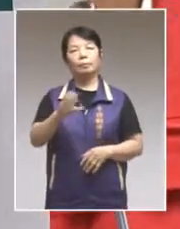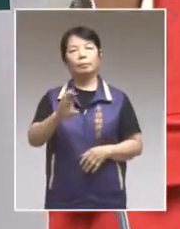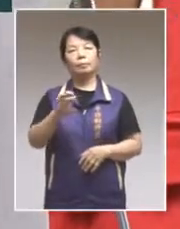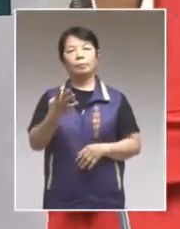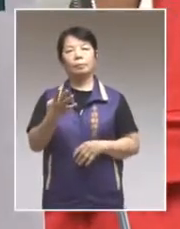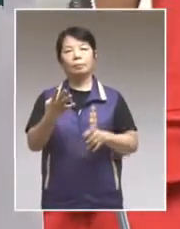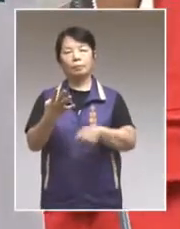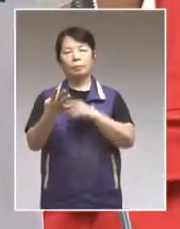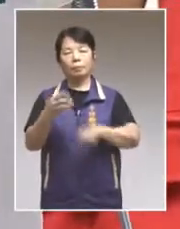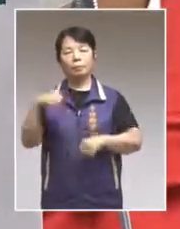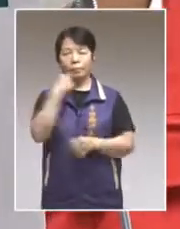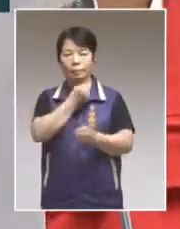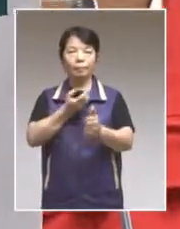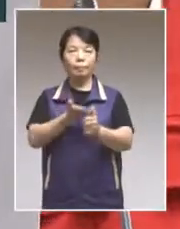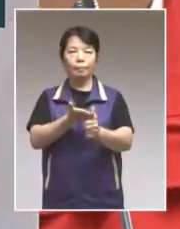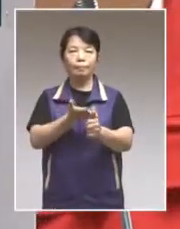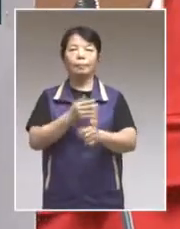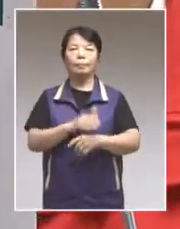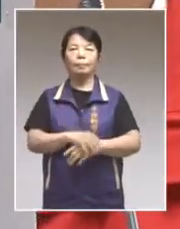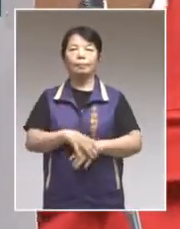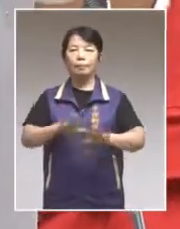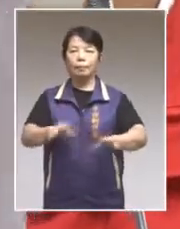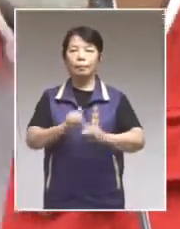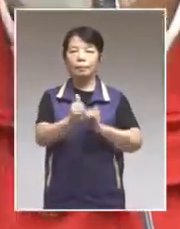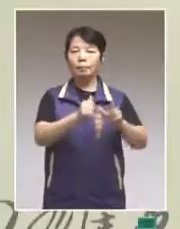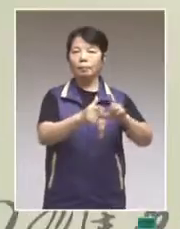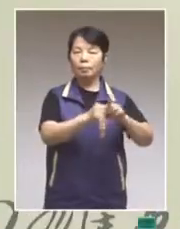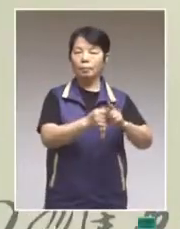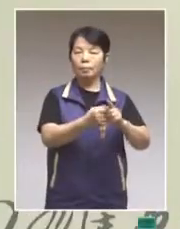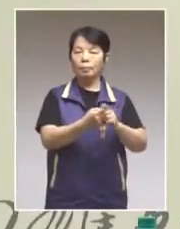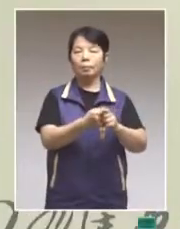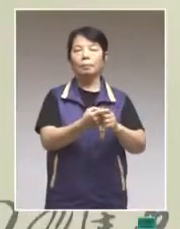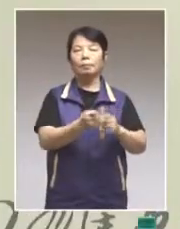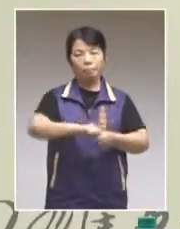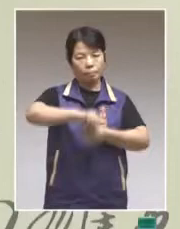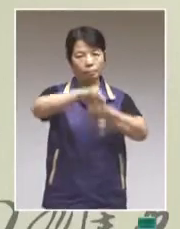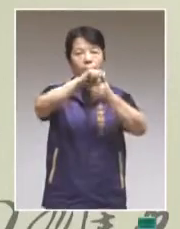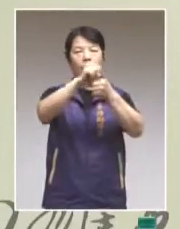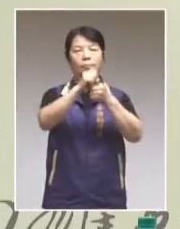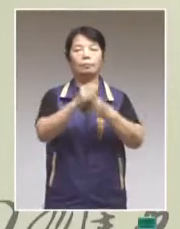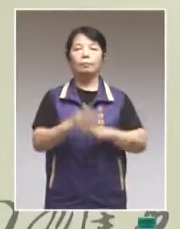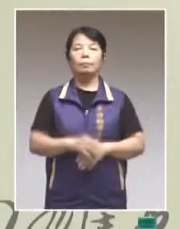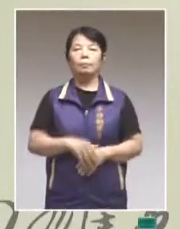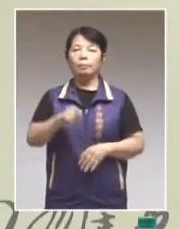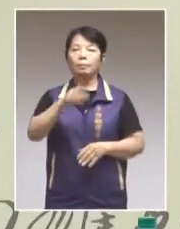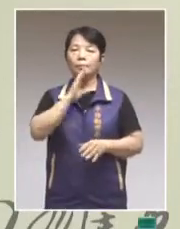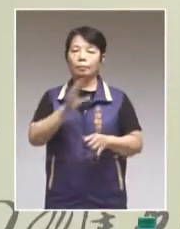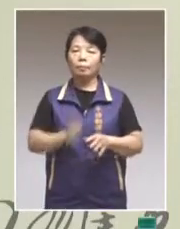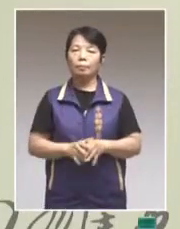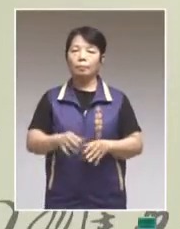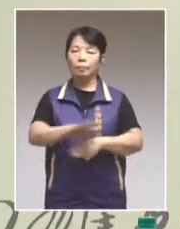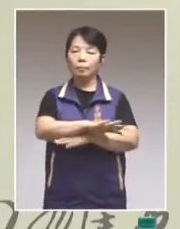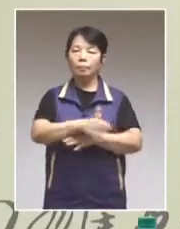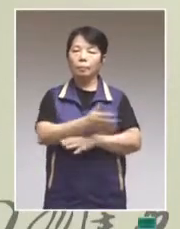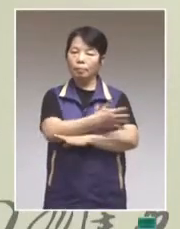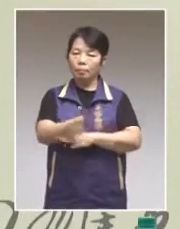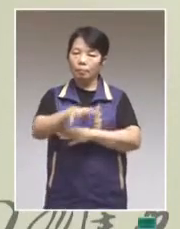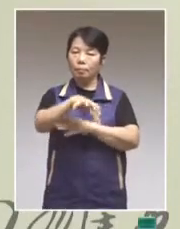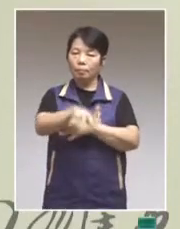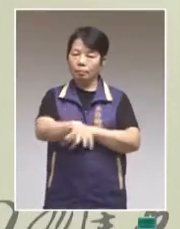1694例的本土个案，代表说社区的风险增加。那这个是各县市的这